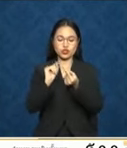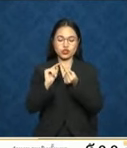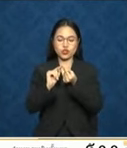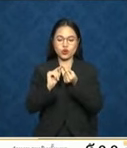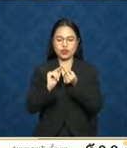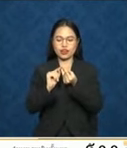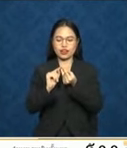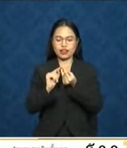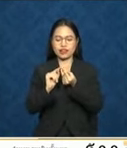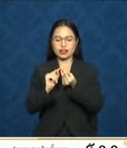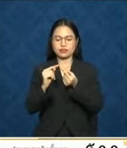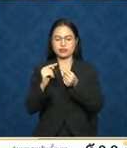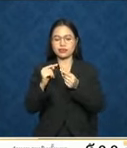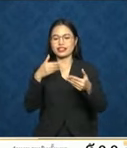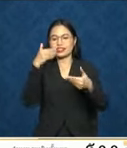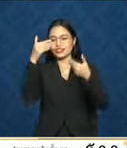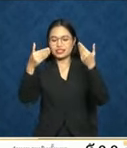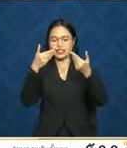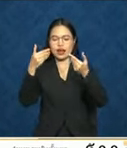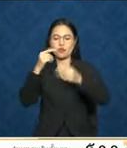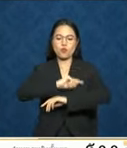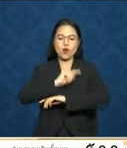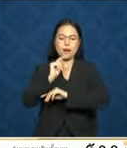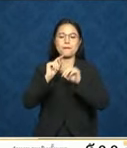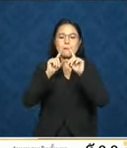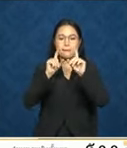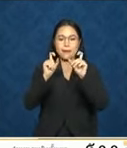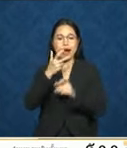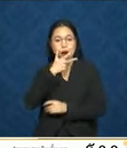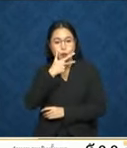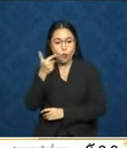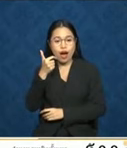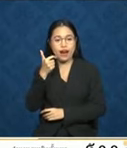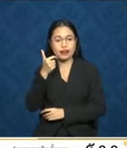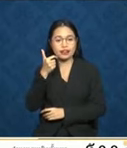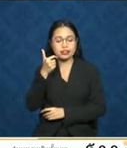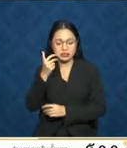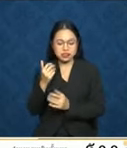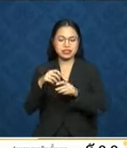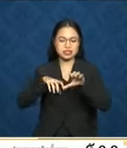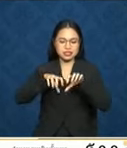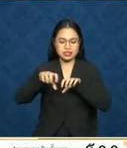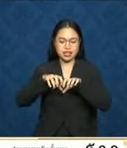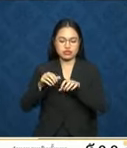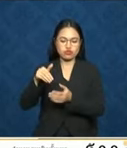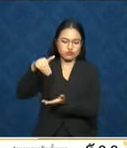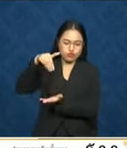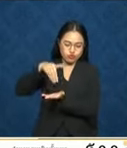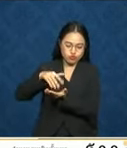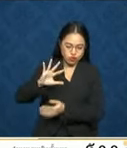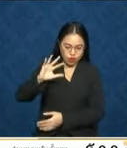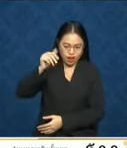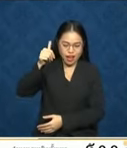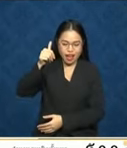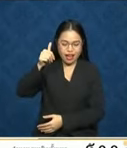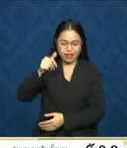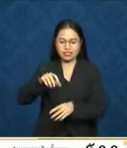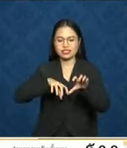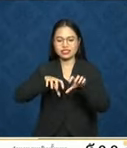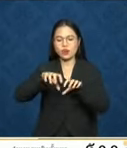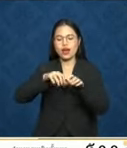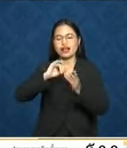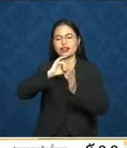2567เริ่มตั้งแต่วันที่27มกราถึง4กุมภาพันธ์2567ณบริเวณศาลากลางจังหวัดเพชรบูรณ์นะครับ